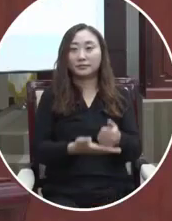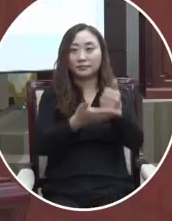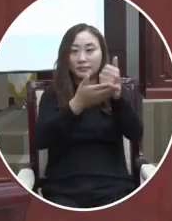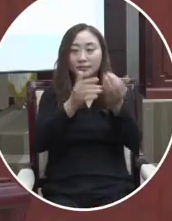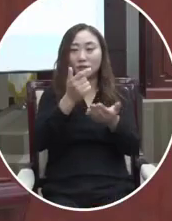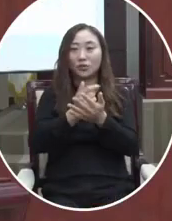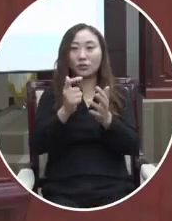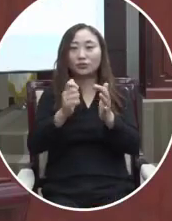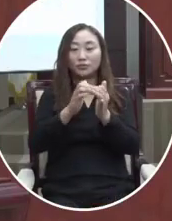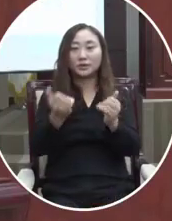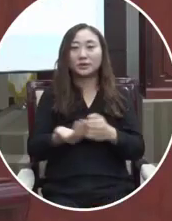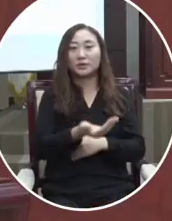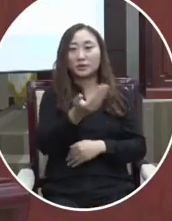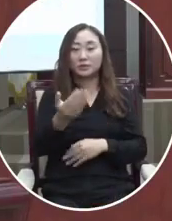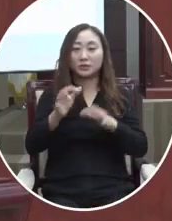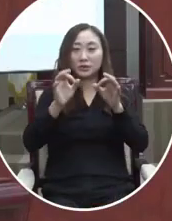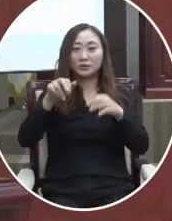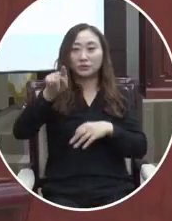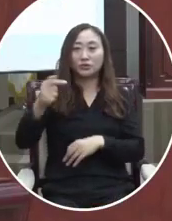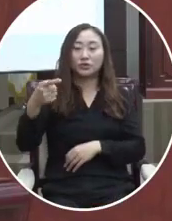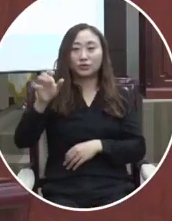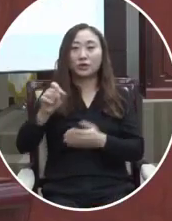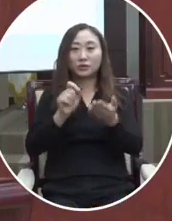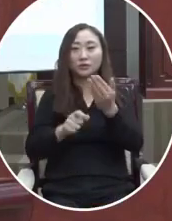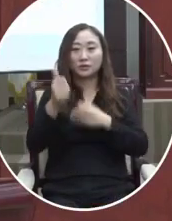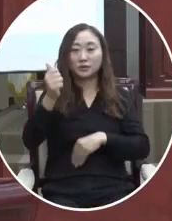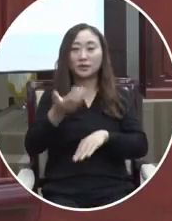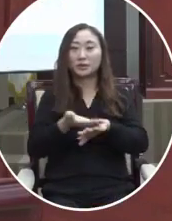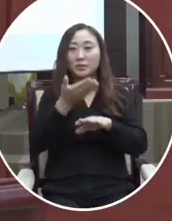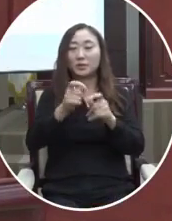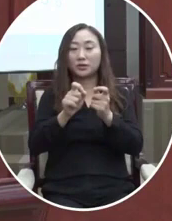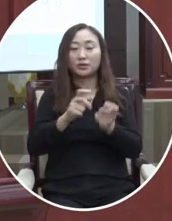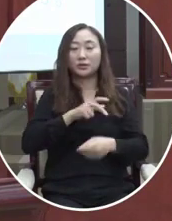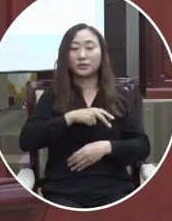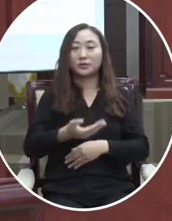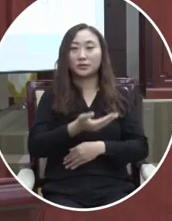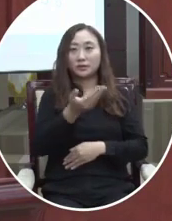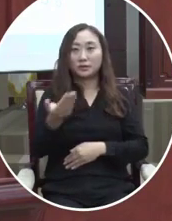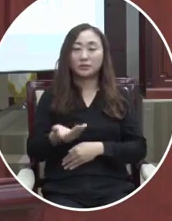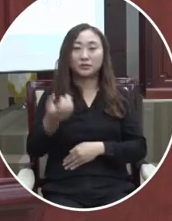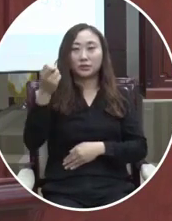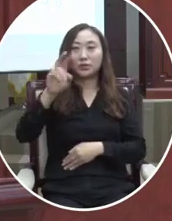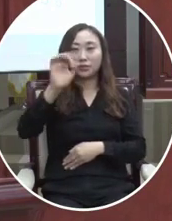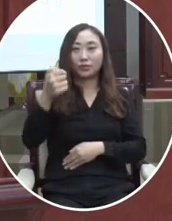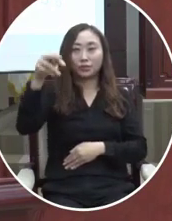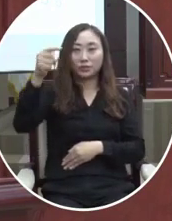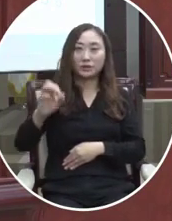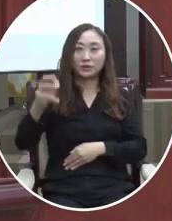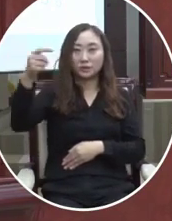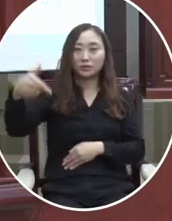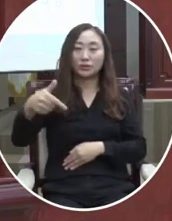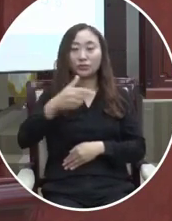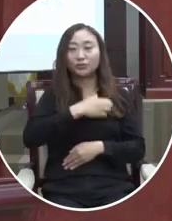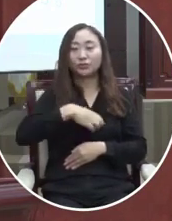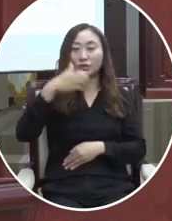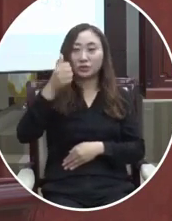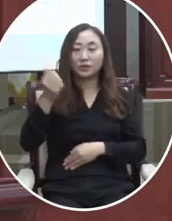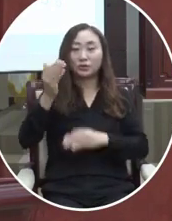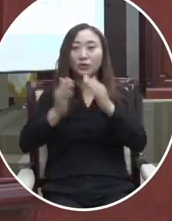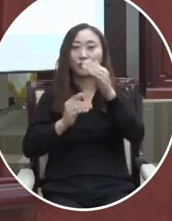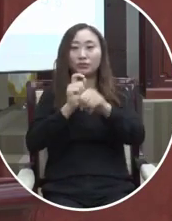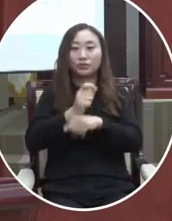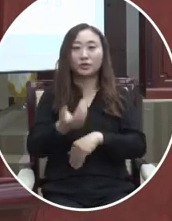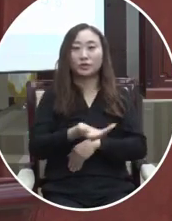존경하는 노원 구민 여러분 김준성 의장님과 선배 동료의원 여러분 그리고 오승로 구청장님과 관계